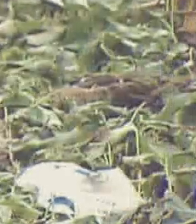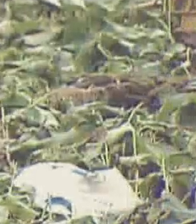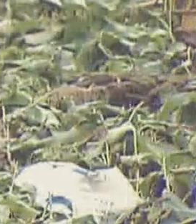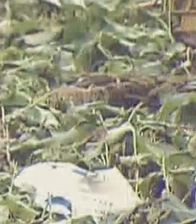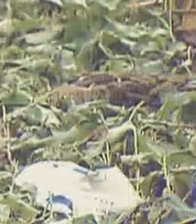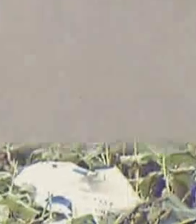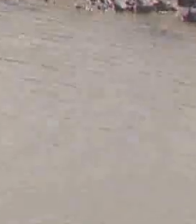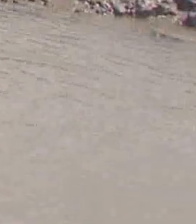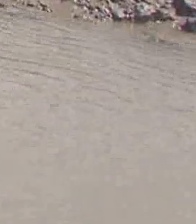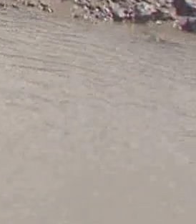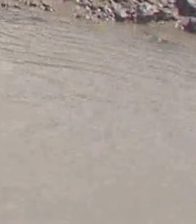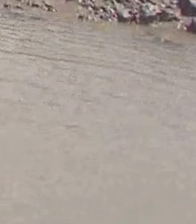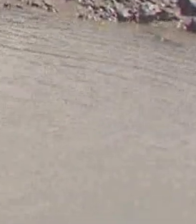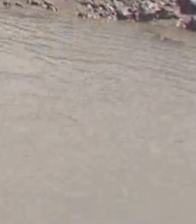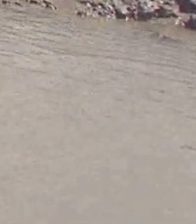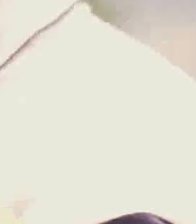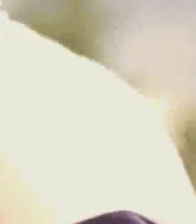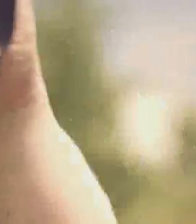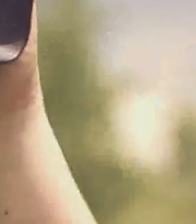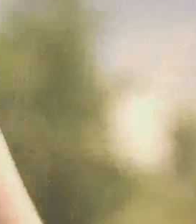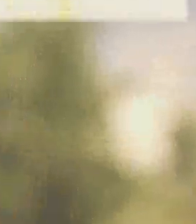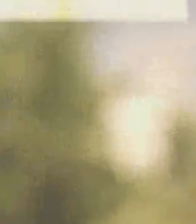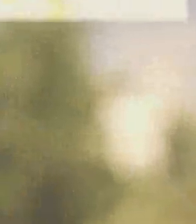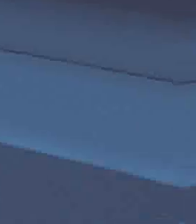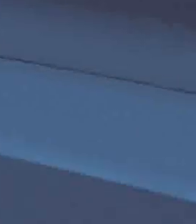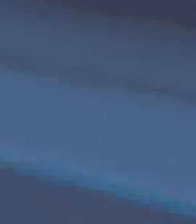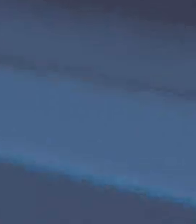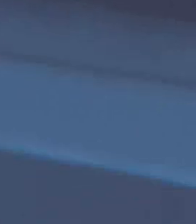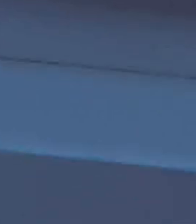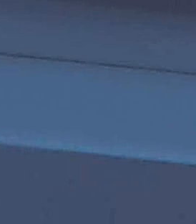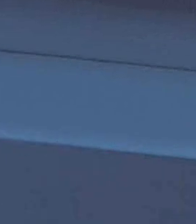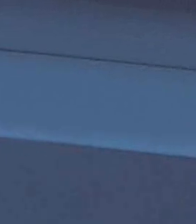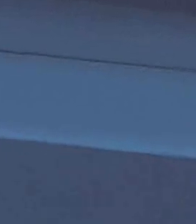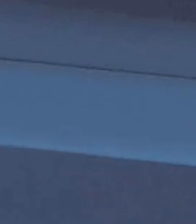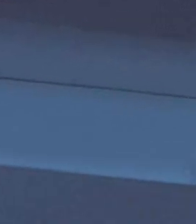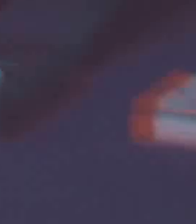호루가와 주택의 사고 위험이 있어 보입니다.